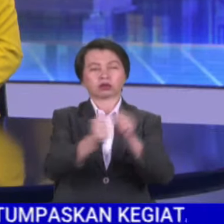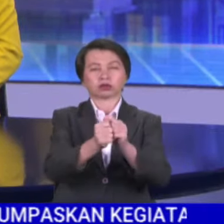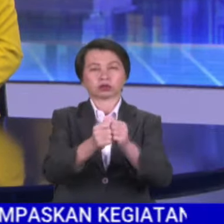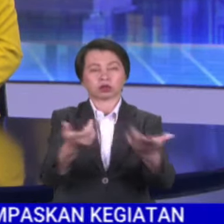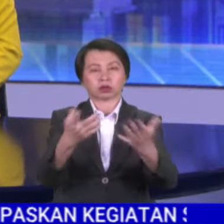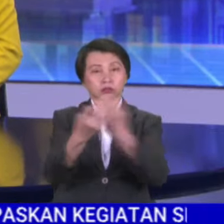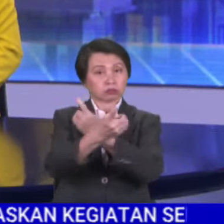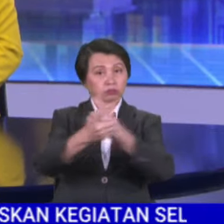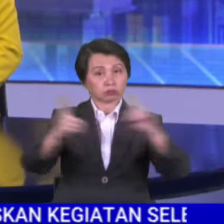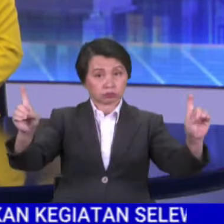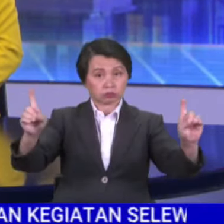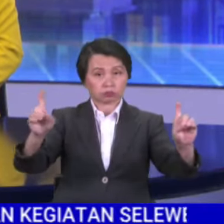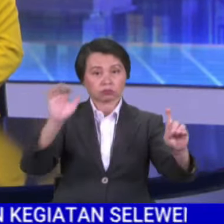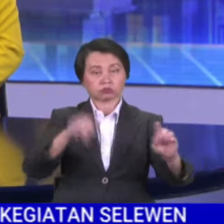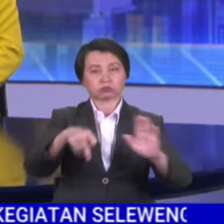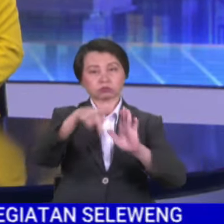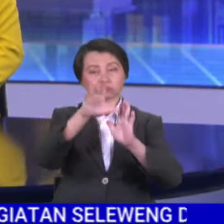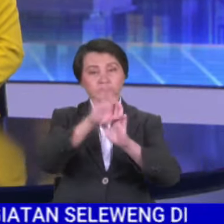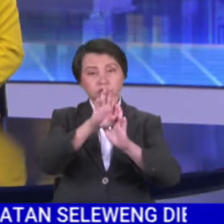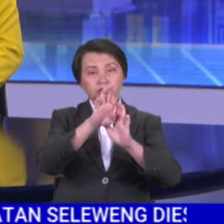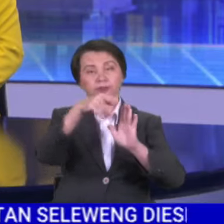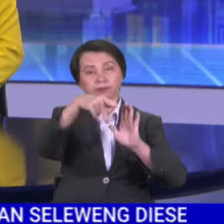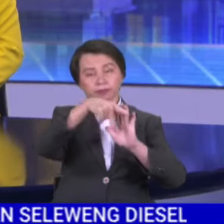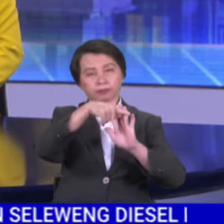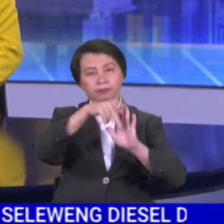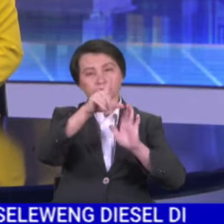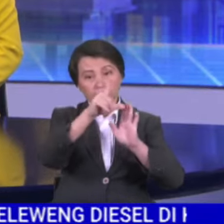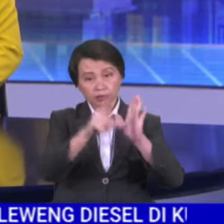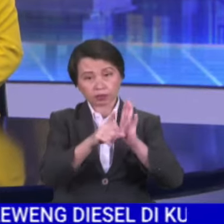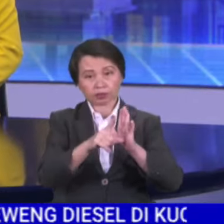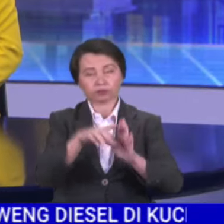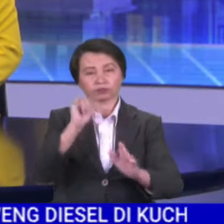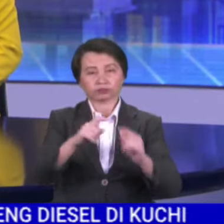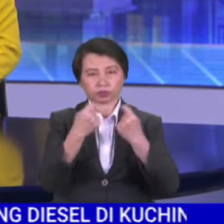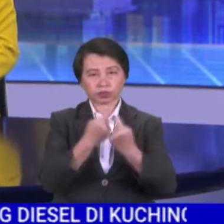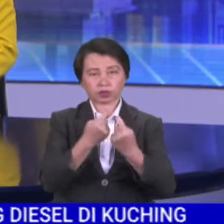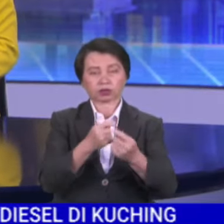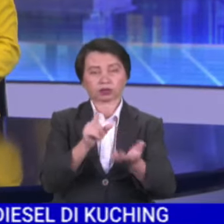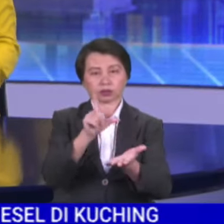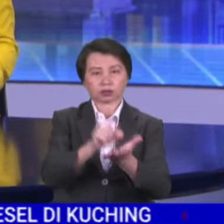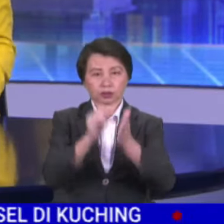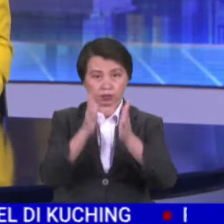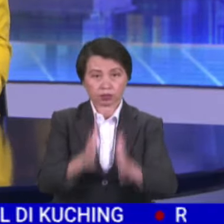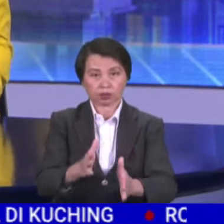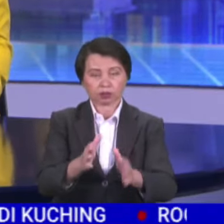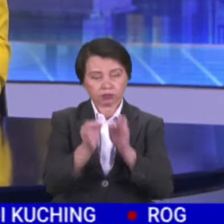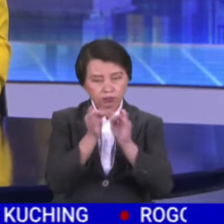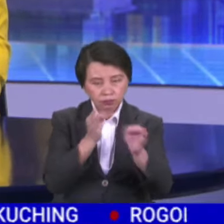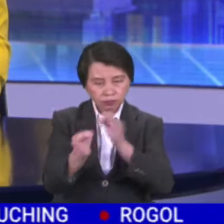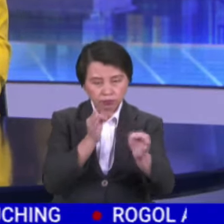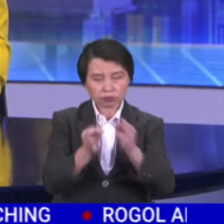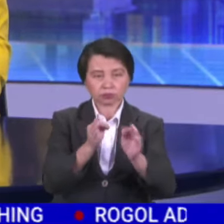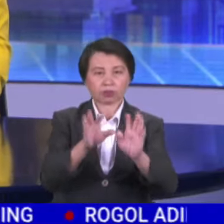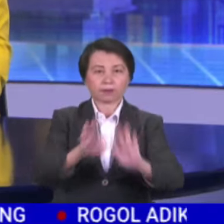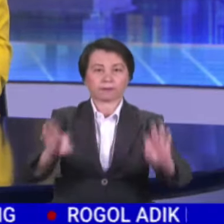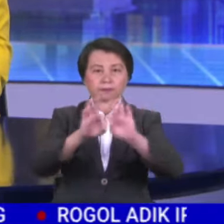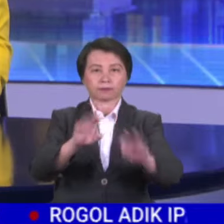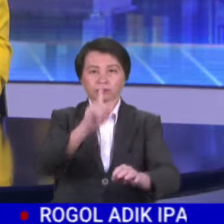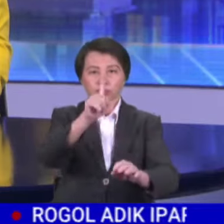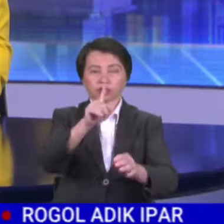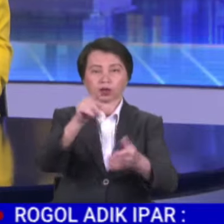prinsip demokrasi berparlimen. Ya, pasukan Sahih Berimbang melalui wartawan Syamimi Saripan mengupas peri penting